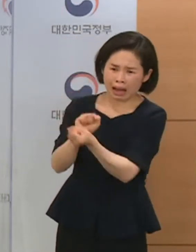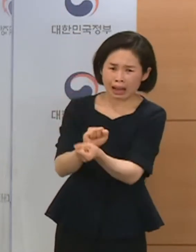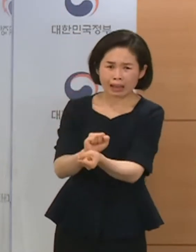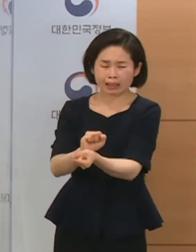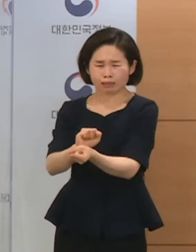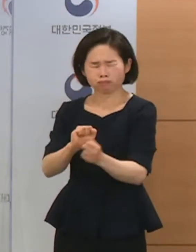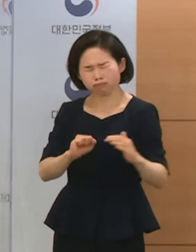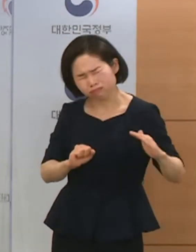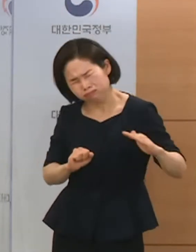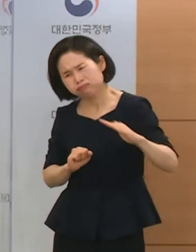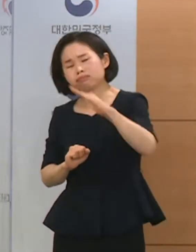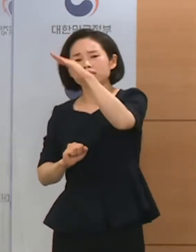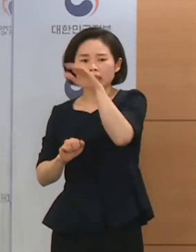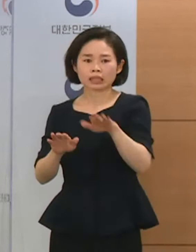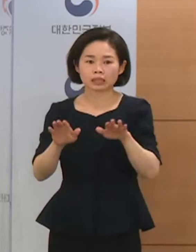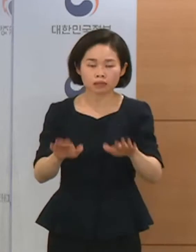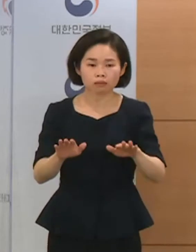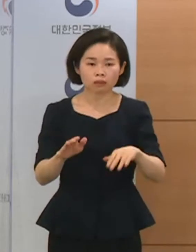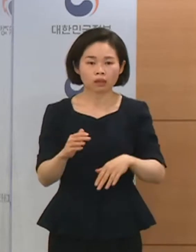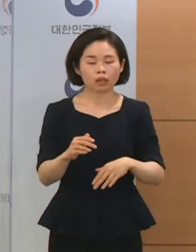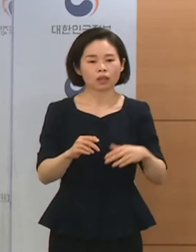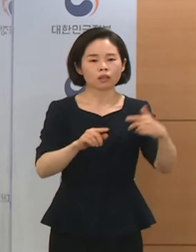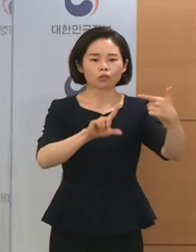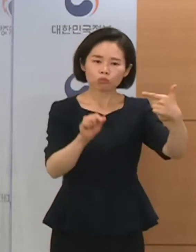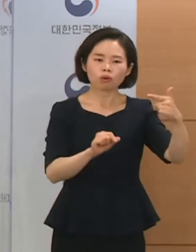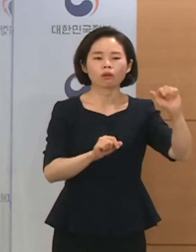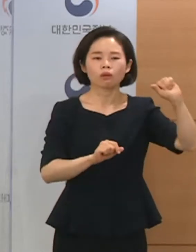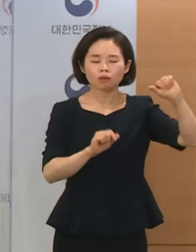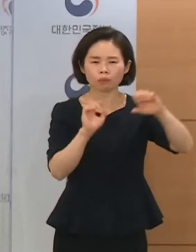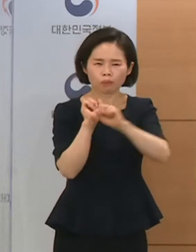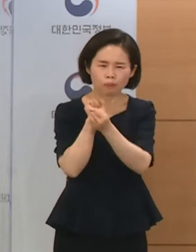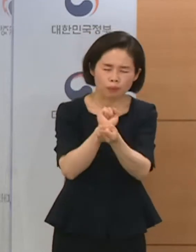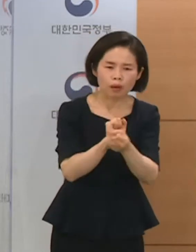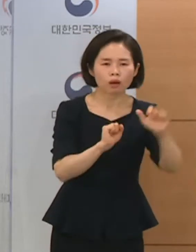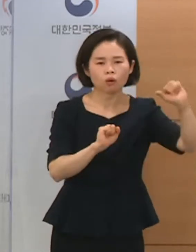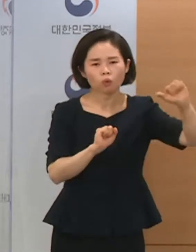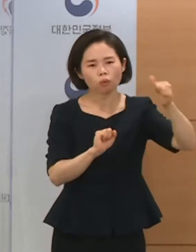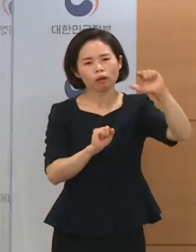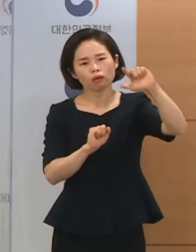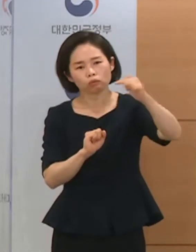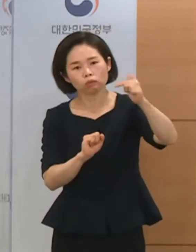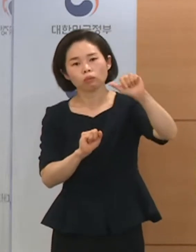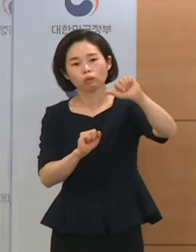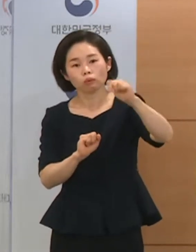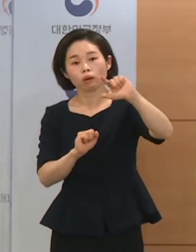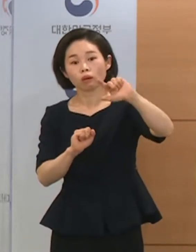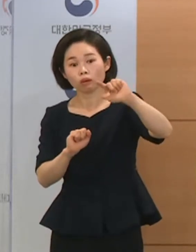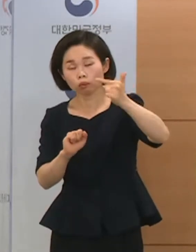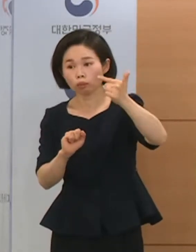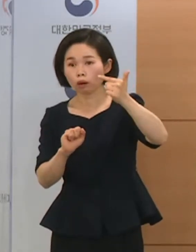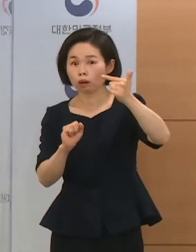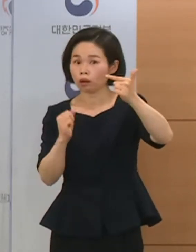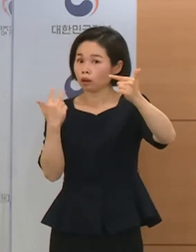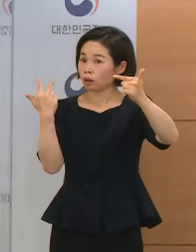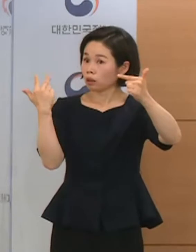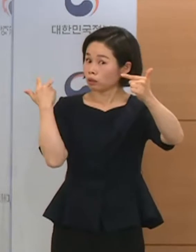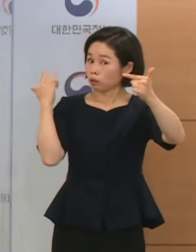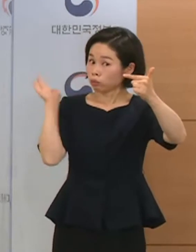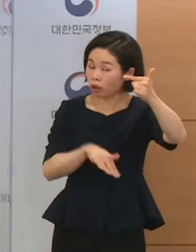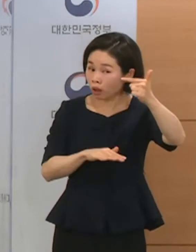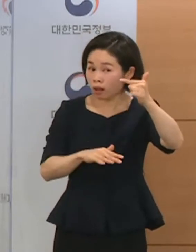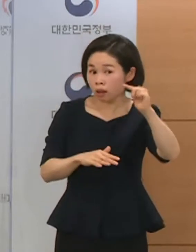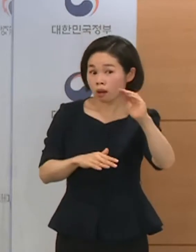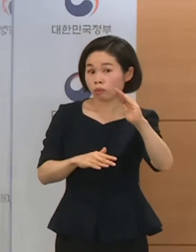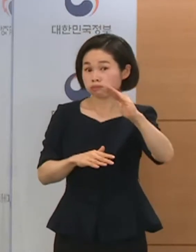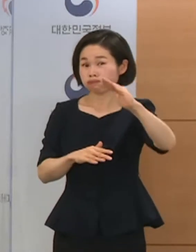맞았습니다. 6월 들어 완만한 감소세를 보이던 코로나19 확진자가 지난주부터 다시 늘어